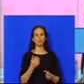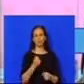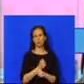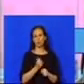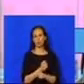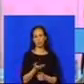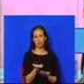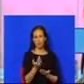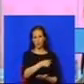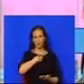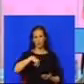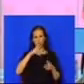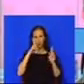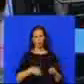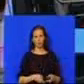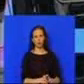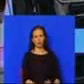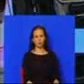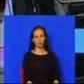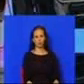שאנחנו יכולים.